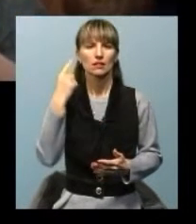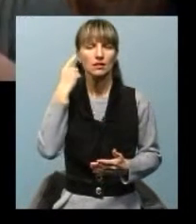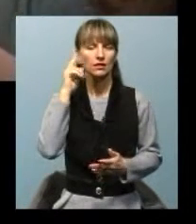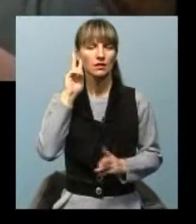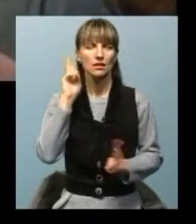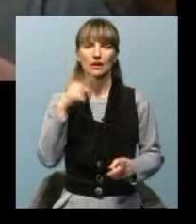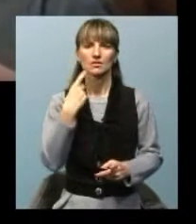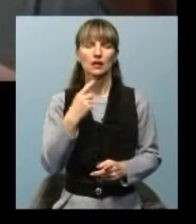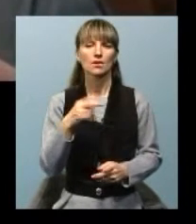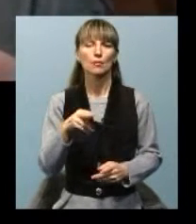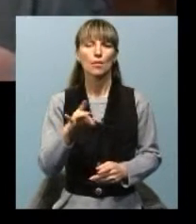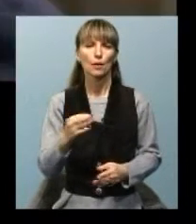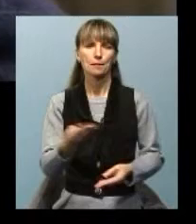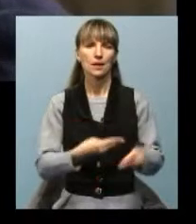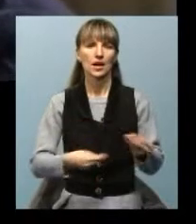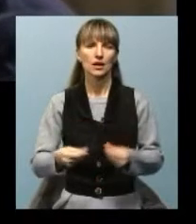магічного.